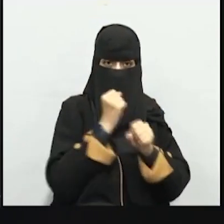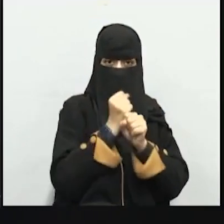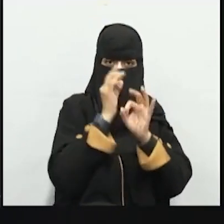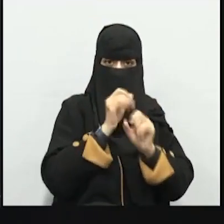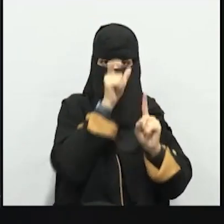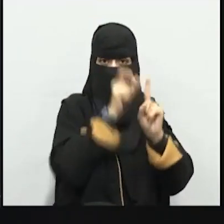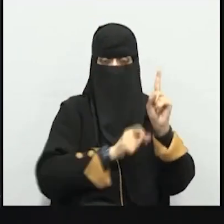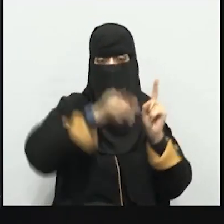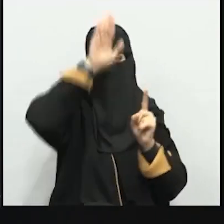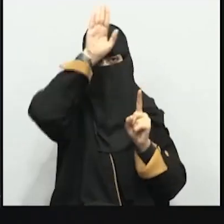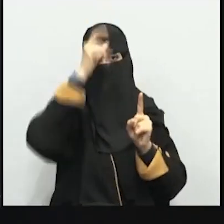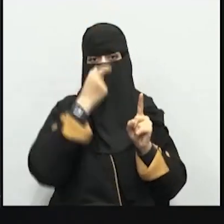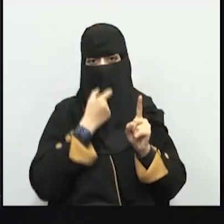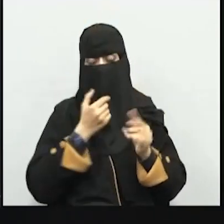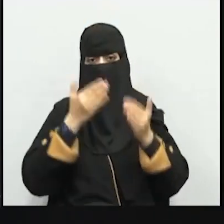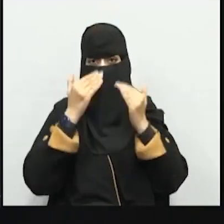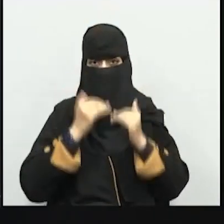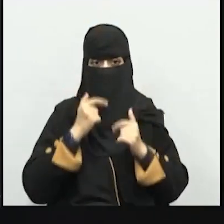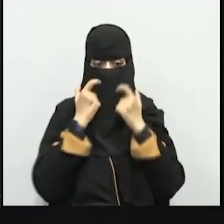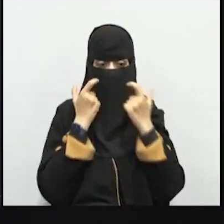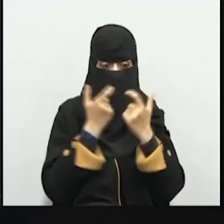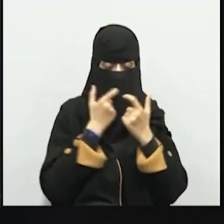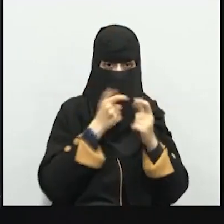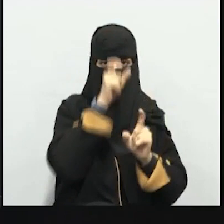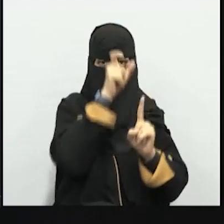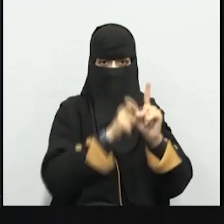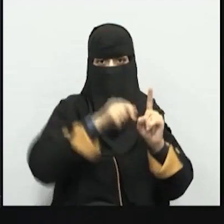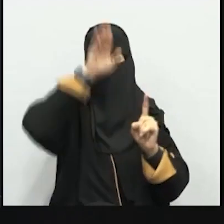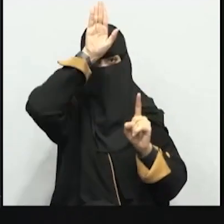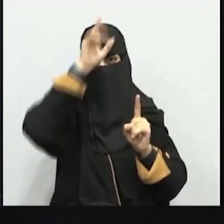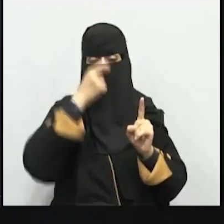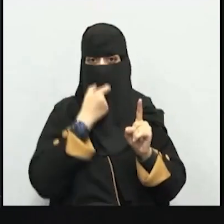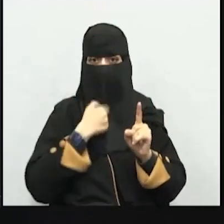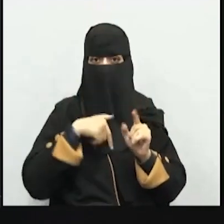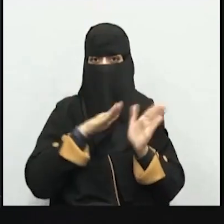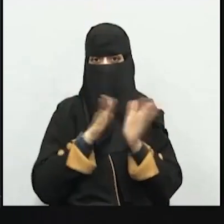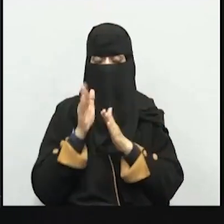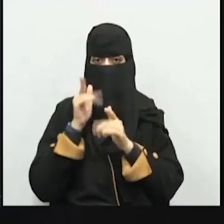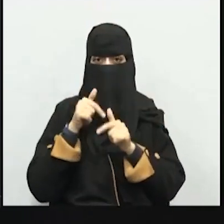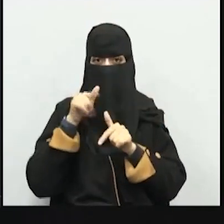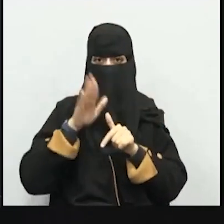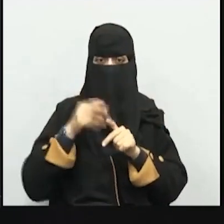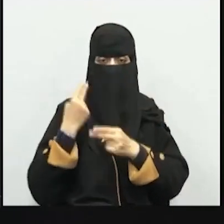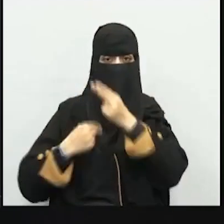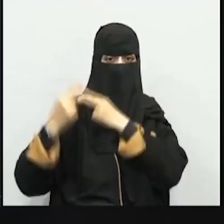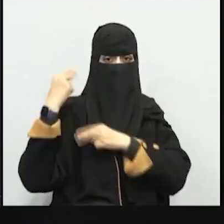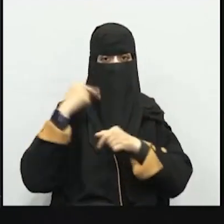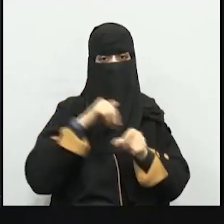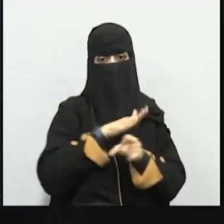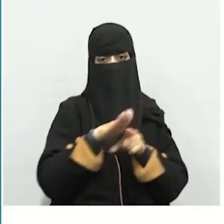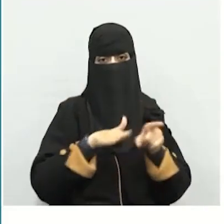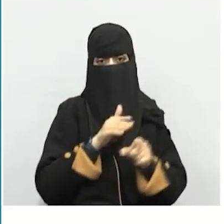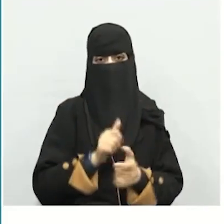الشريفين الملك سلمان بن عبد العزيز، عناية خادم الحرمين الشريفين الملك سلمان بن عبد العزيز بتاريخ